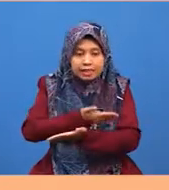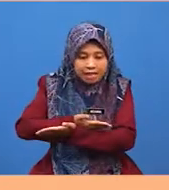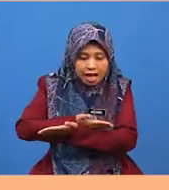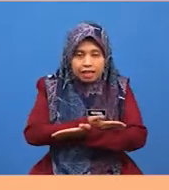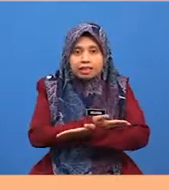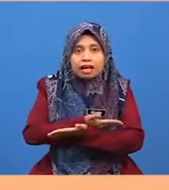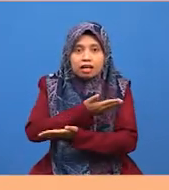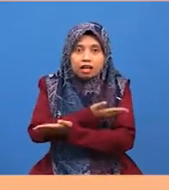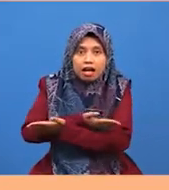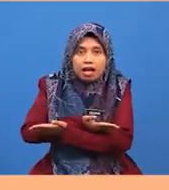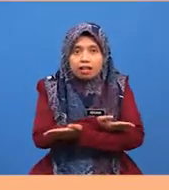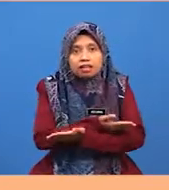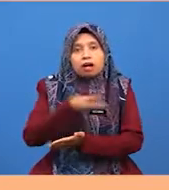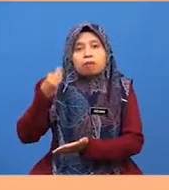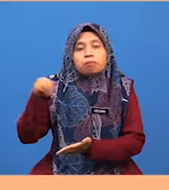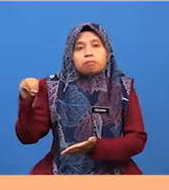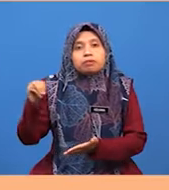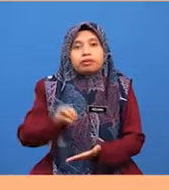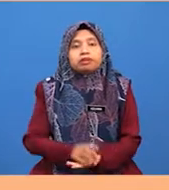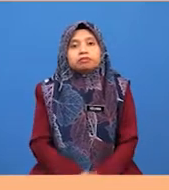anak mereka.